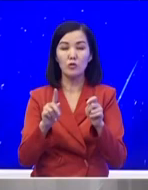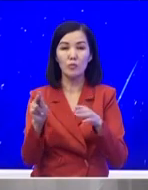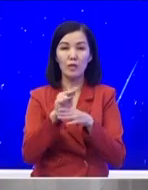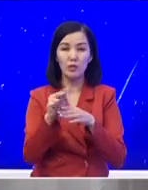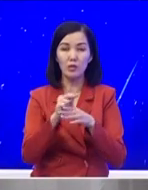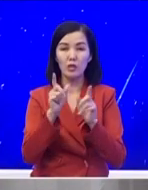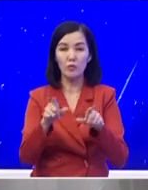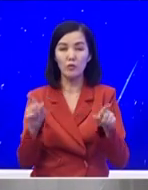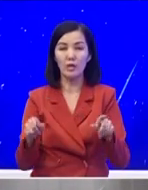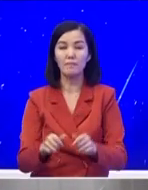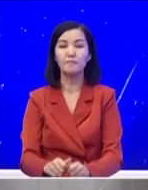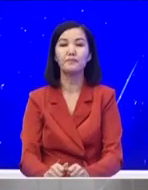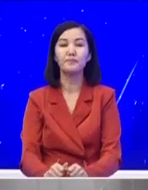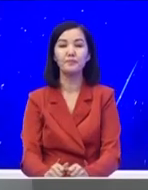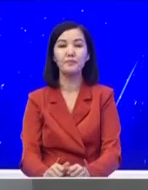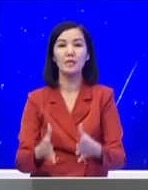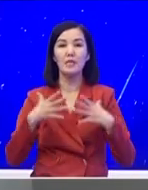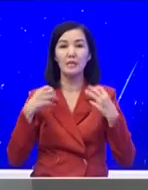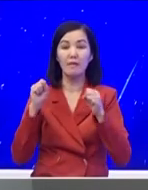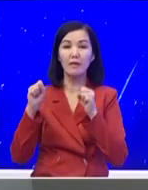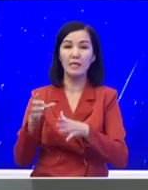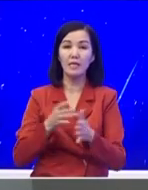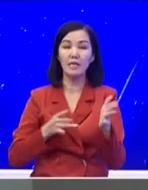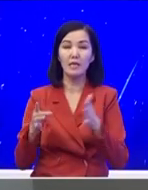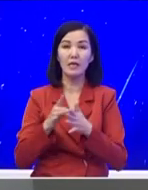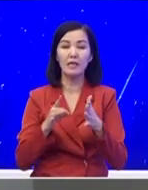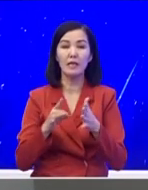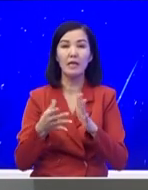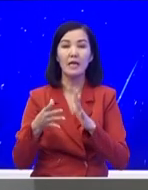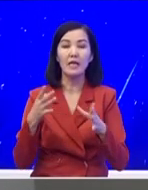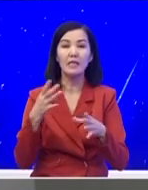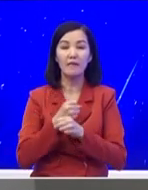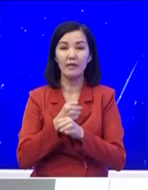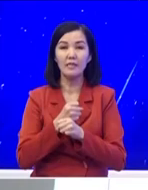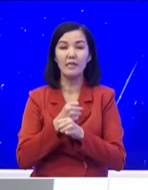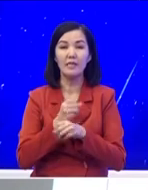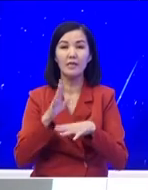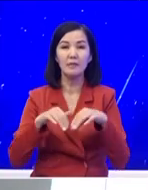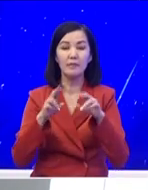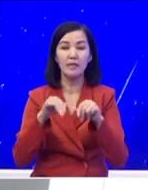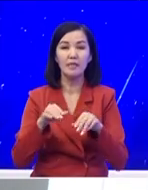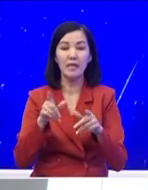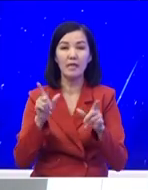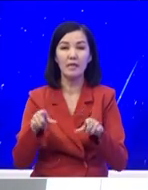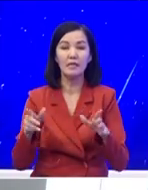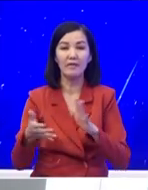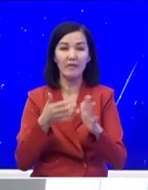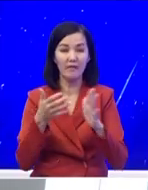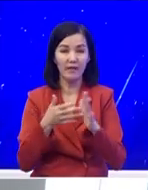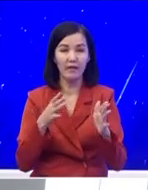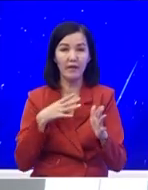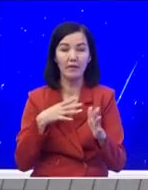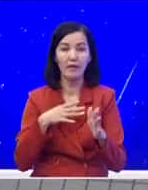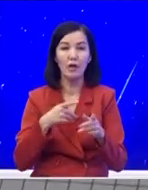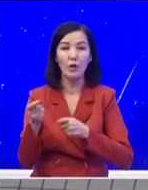уже. Немалые сложности в системе здравоохранения региона возникают из-за дефицита кадров. Заместитель акима Алматинской области поручил руководителям